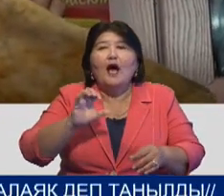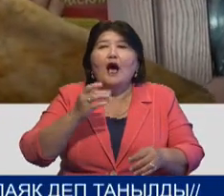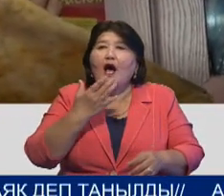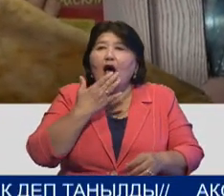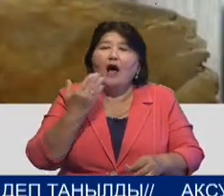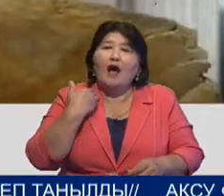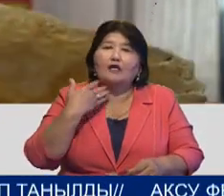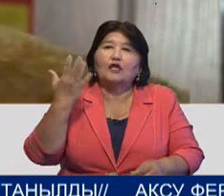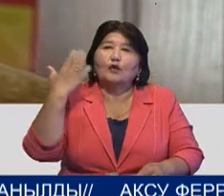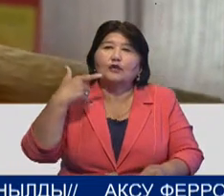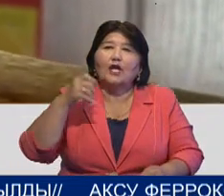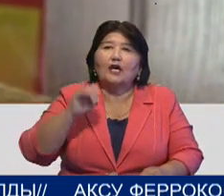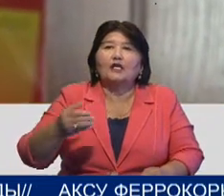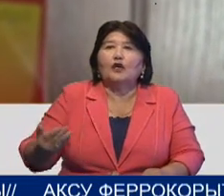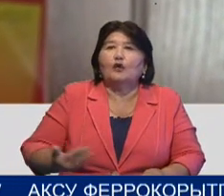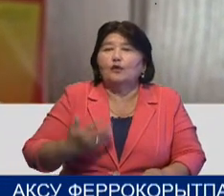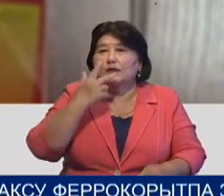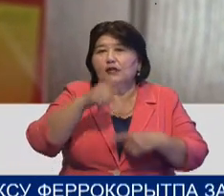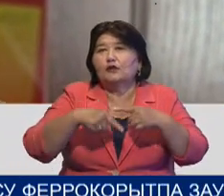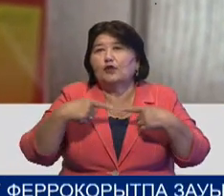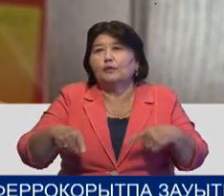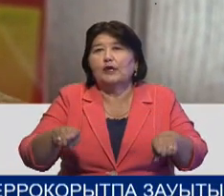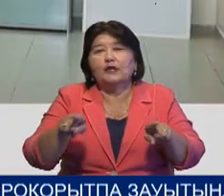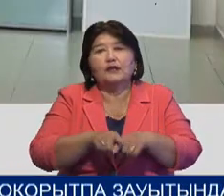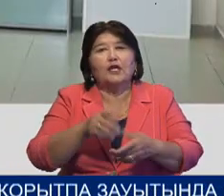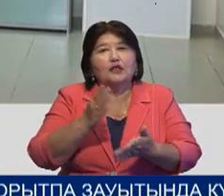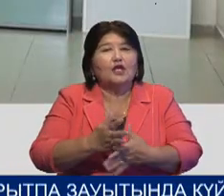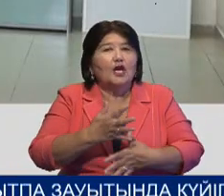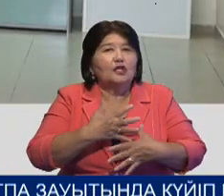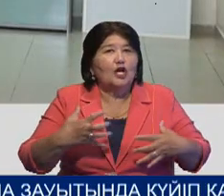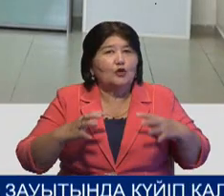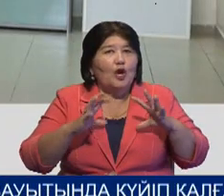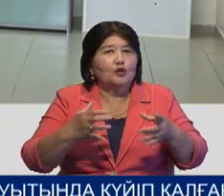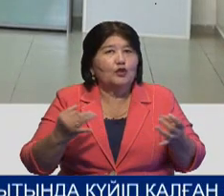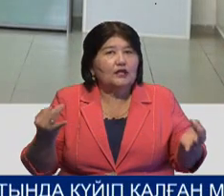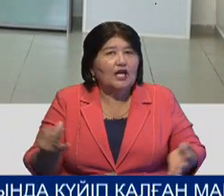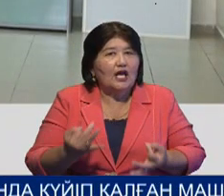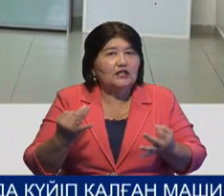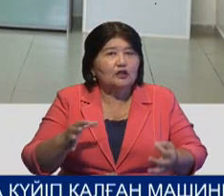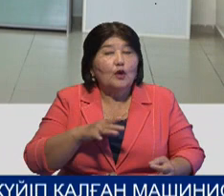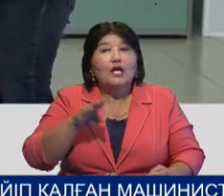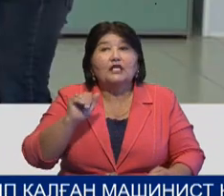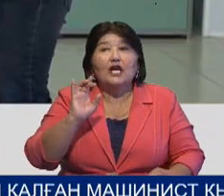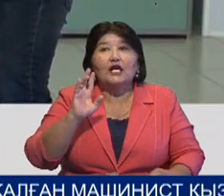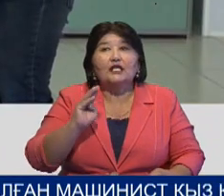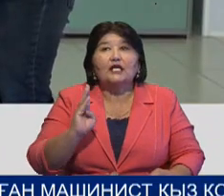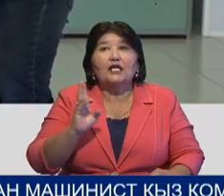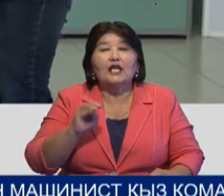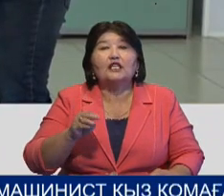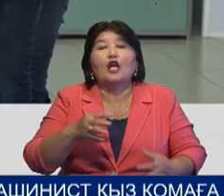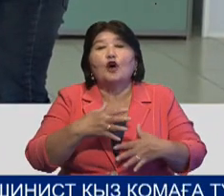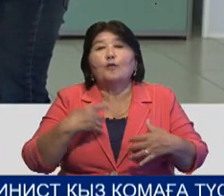ғалымды орта ғасырда адамдардың өмір сүру дәстүрінен бөлек қолда ұстаған жануарлар дүниесі қызықтырып отыр. Жалпы Жаркентте мал шаруашылығынан